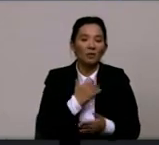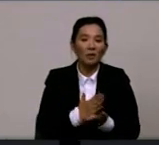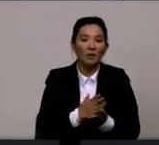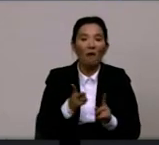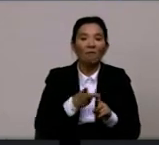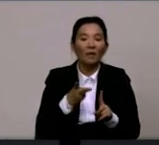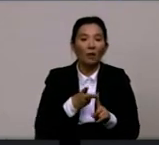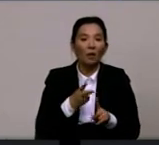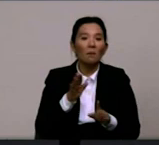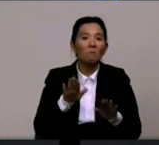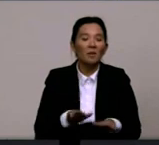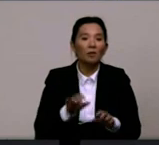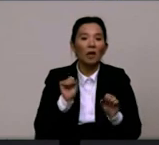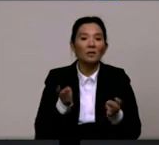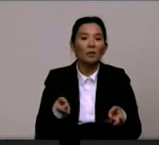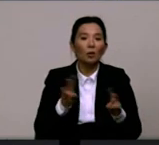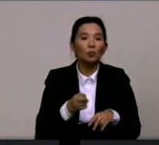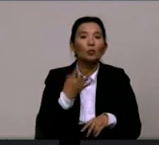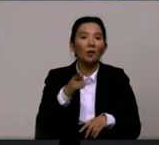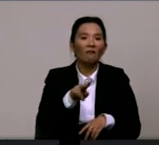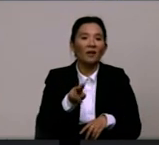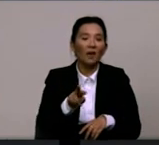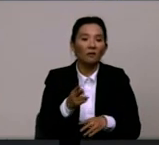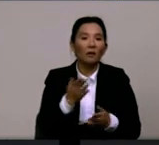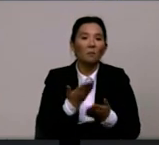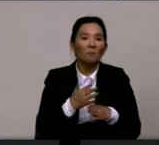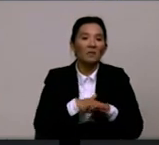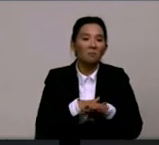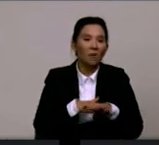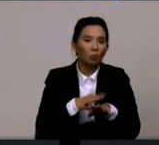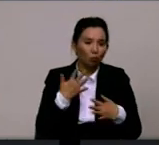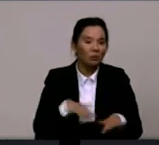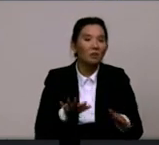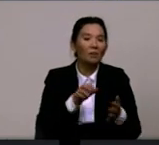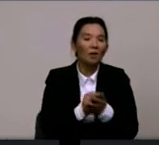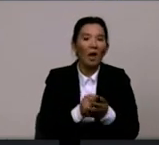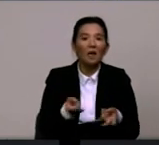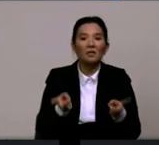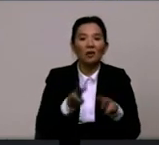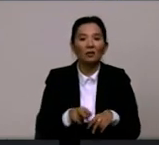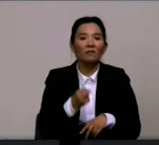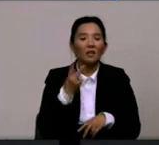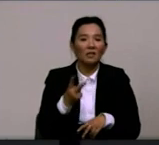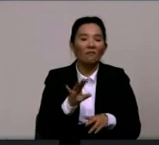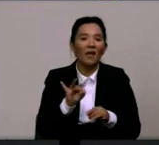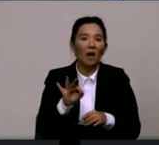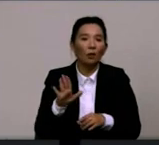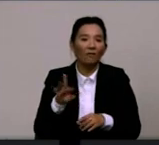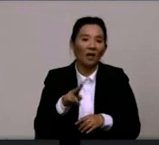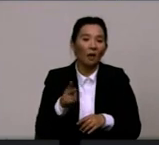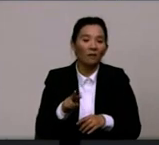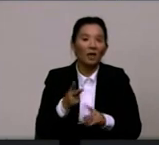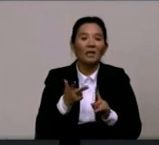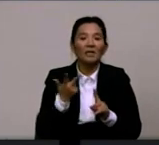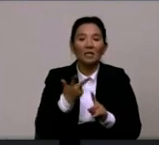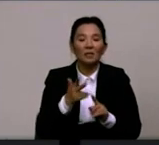На второе место остается сколько вариантов? Математика занята. То есть остается 12 вариантов. На